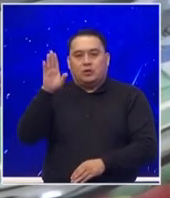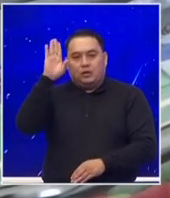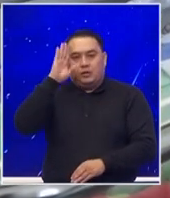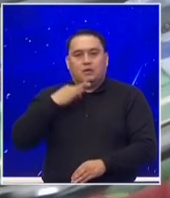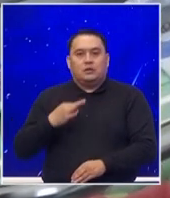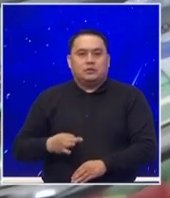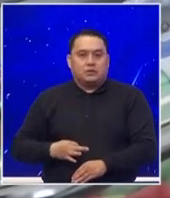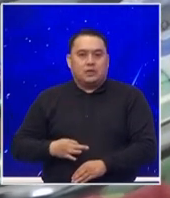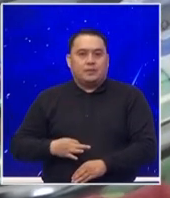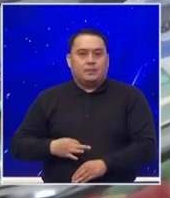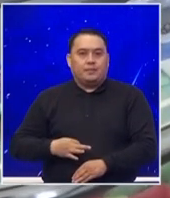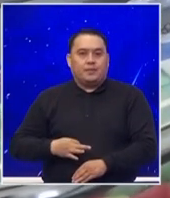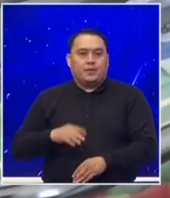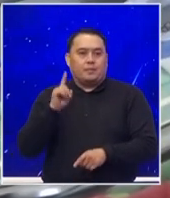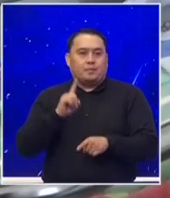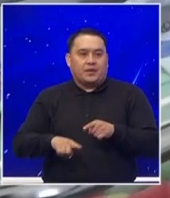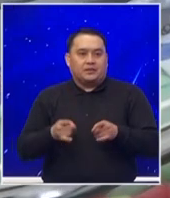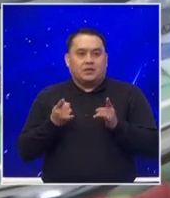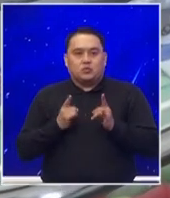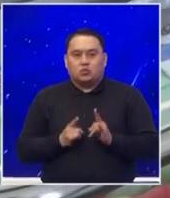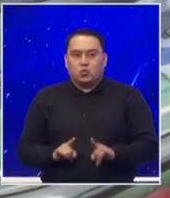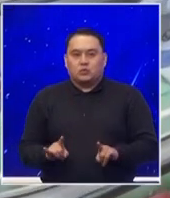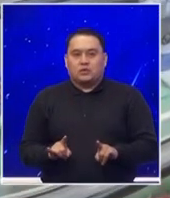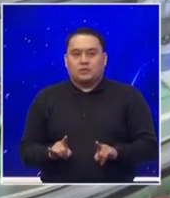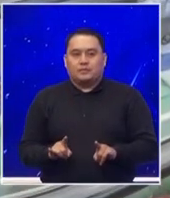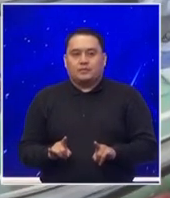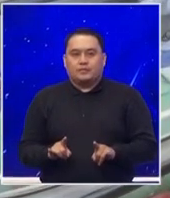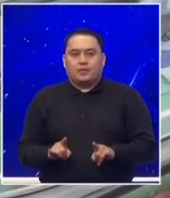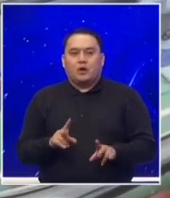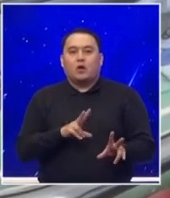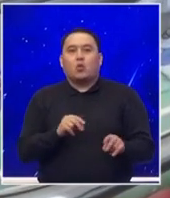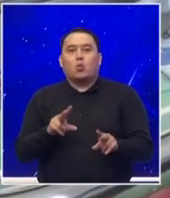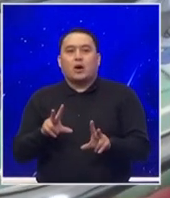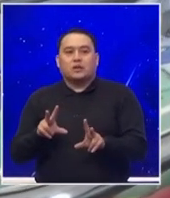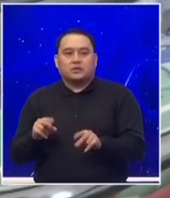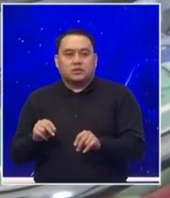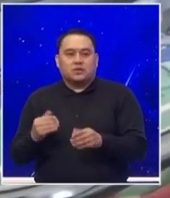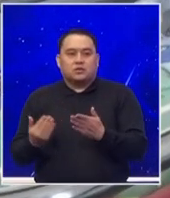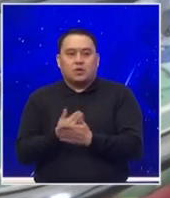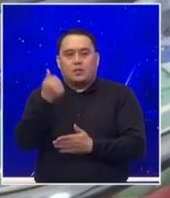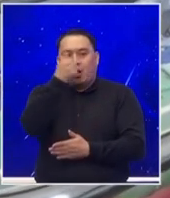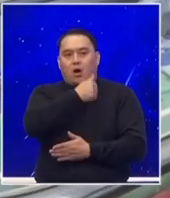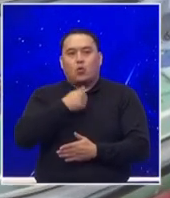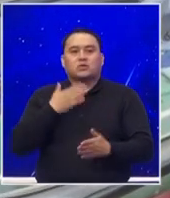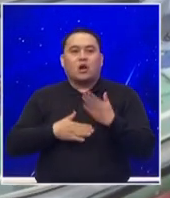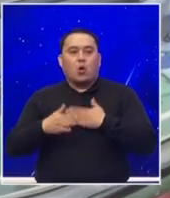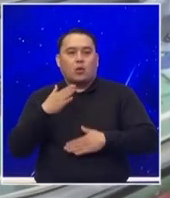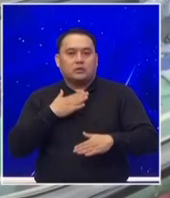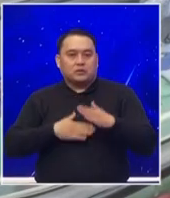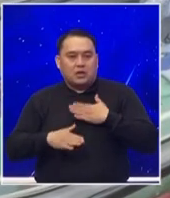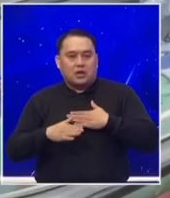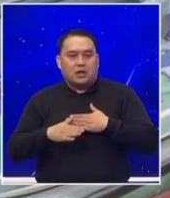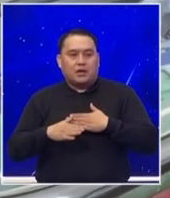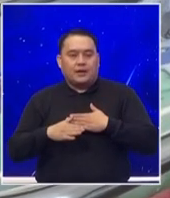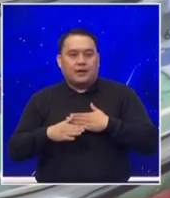кешке экстренно босандым. Өте қуаныштымын жаңа жылдың алғашқы күнінде.